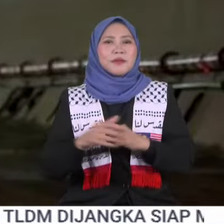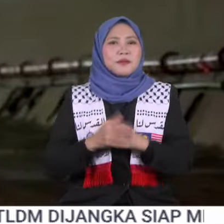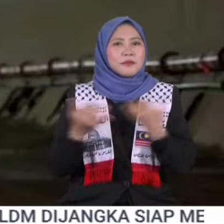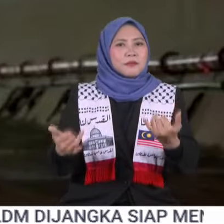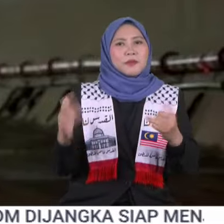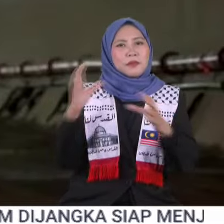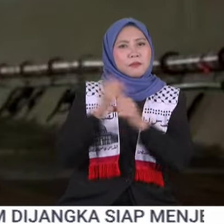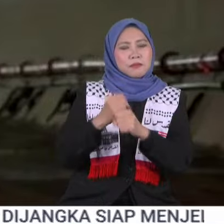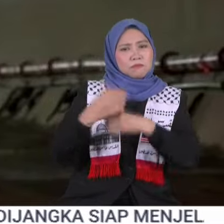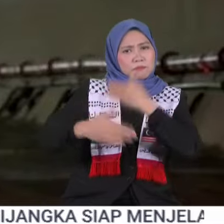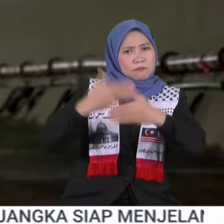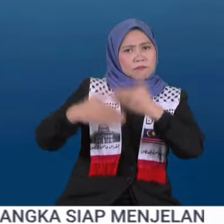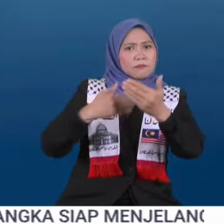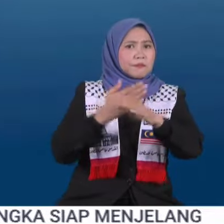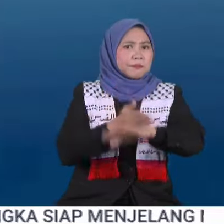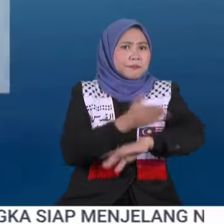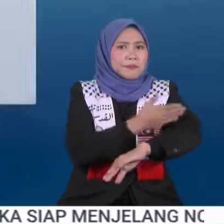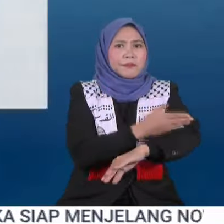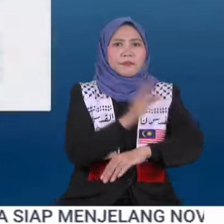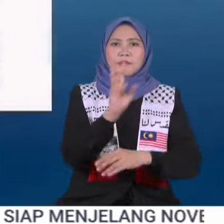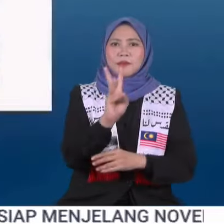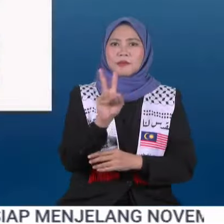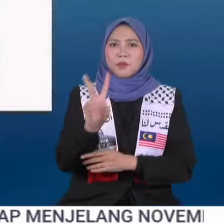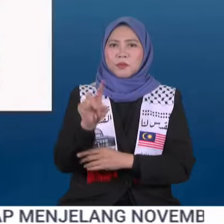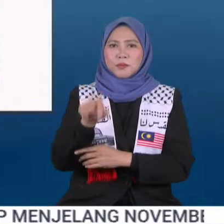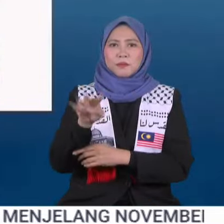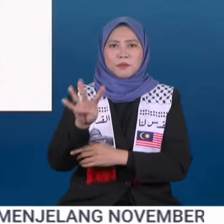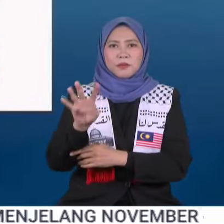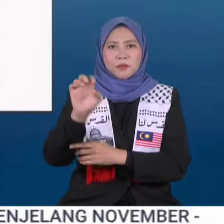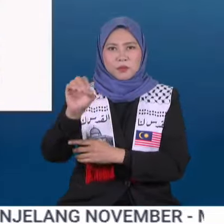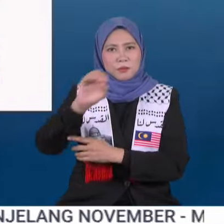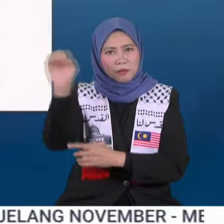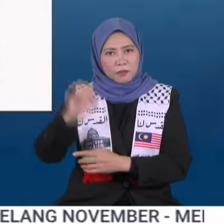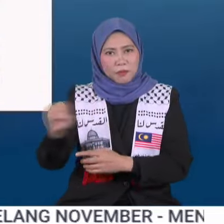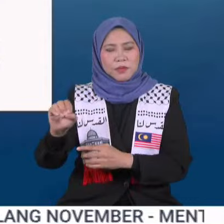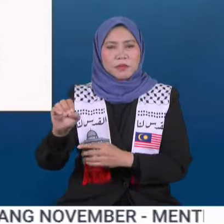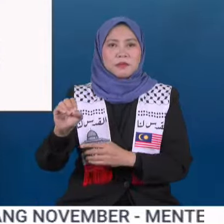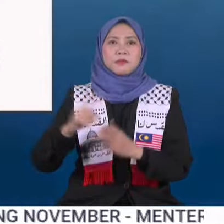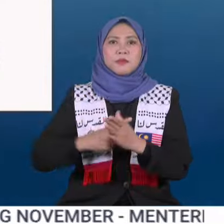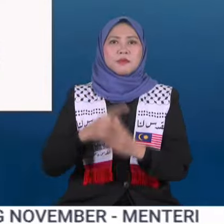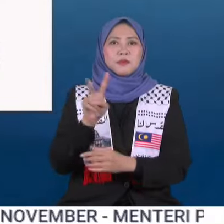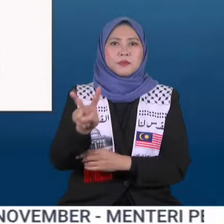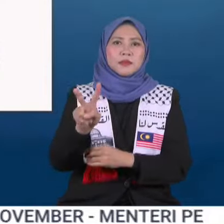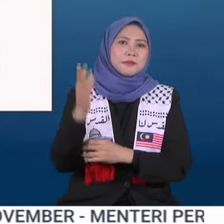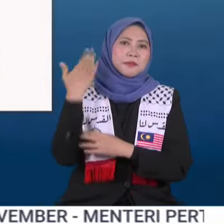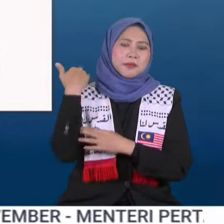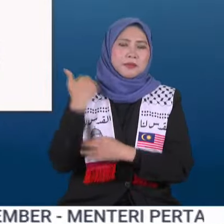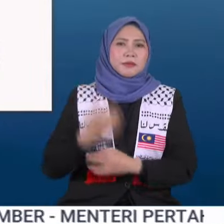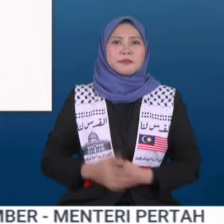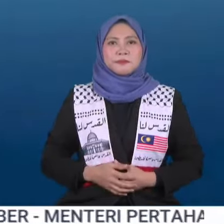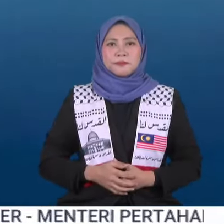ini mencapai kemajuan sebanyak 62.40% setakat Februari